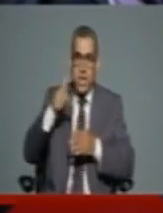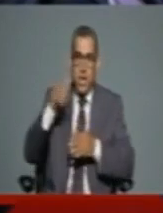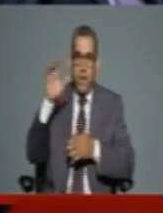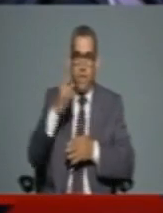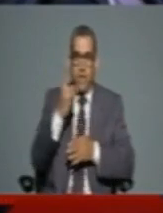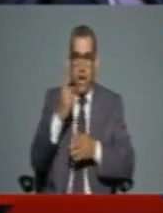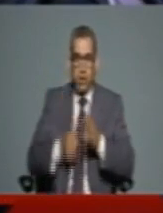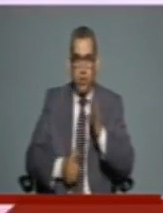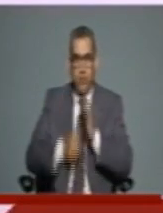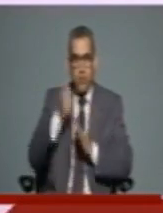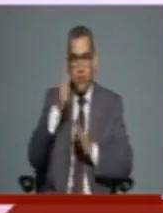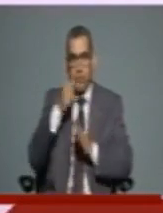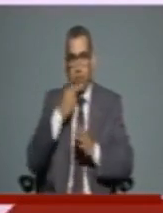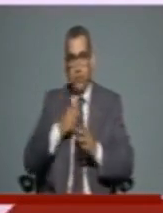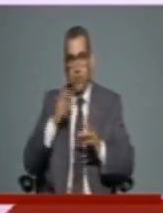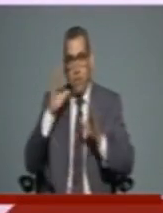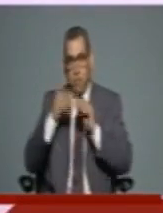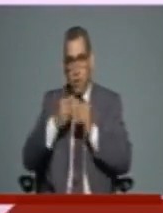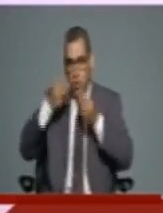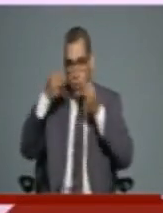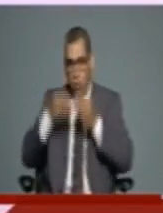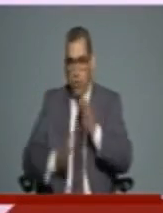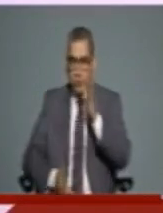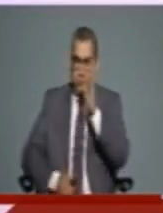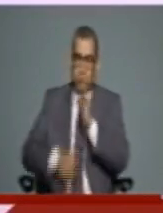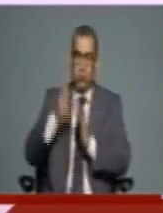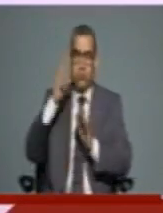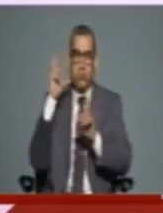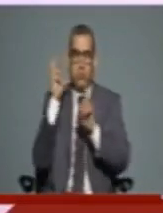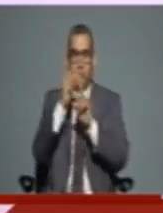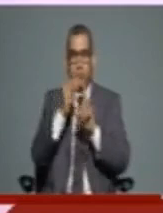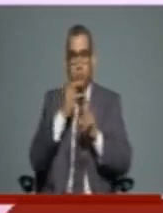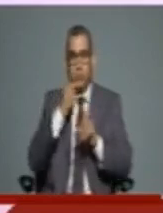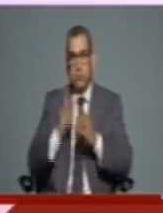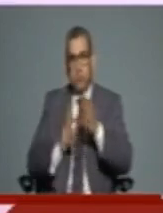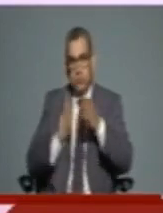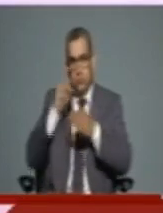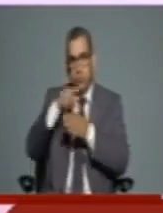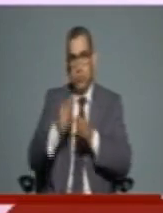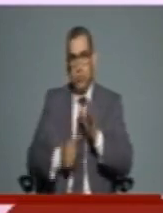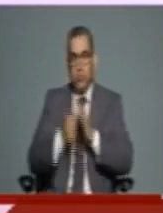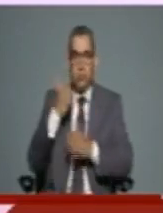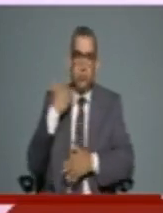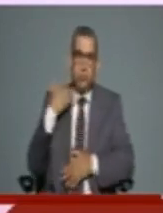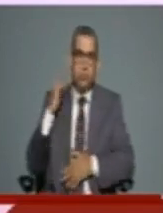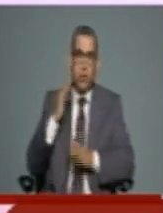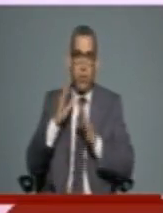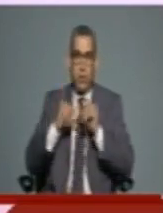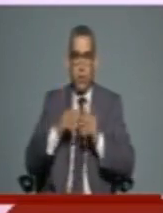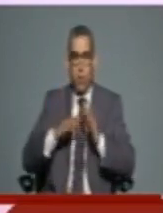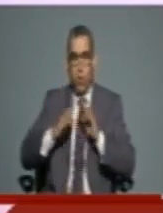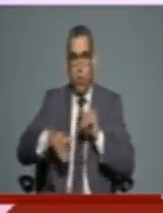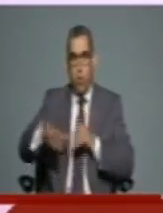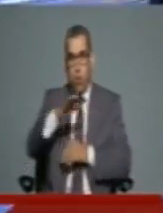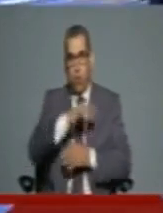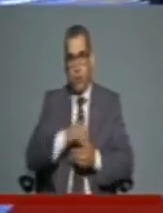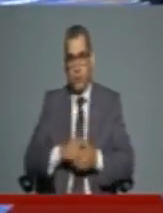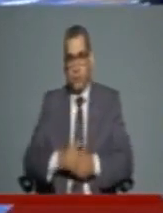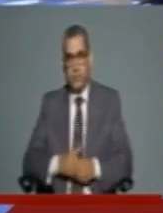من الهزيمة إلى النصر، العبور والكرامة للمصريين.